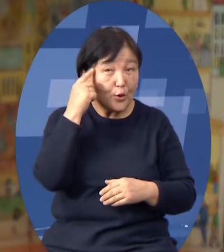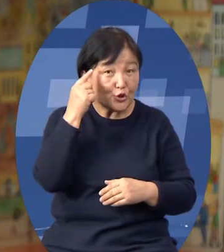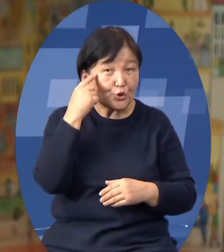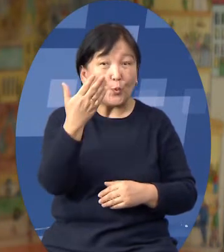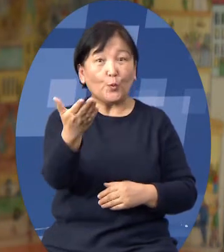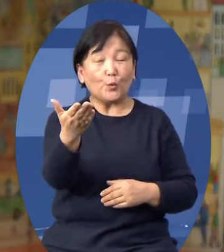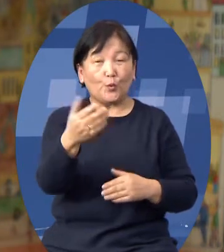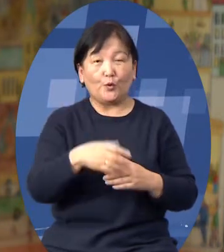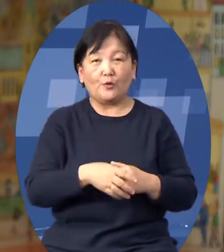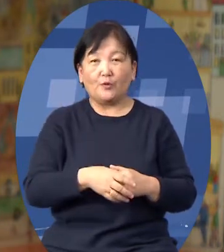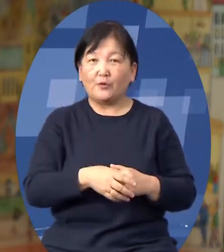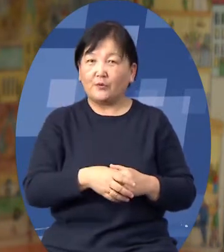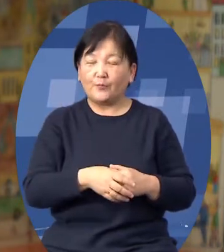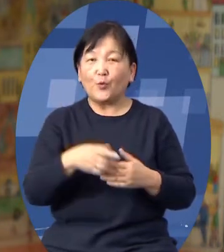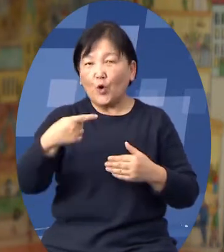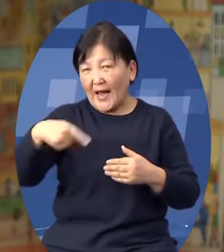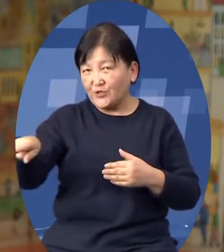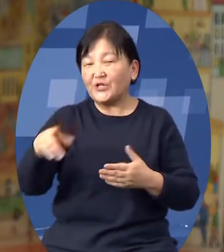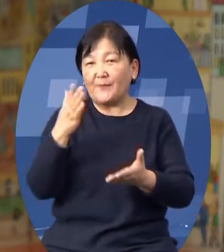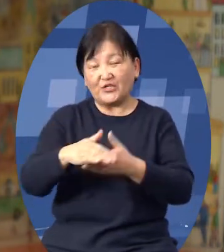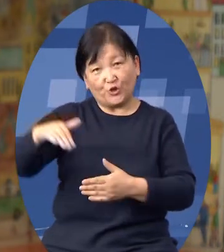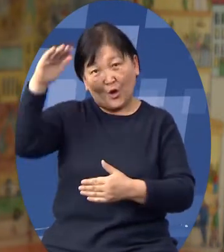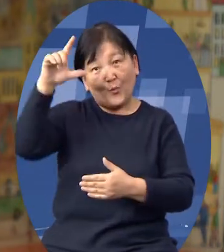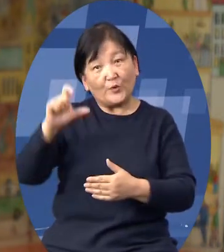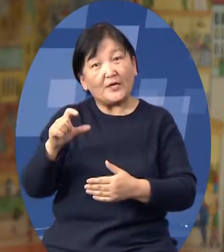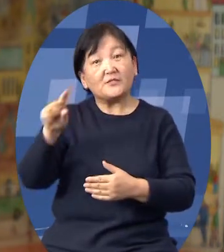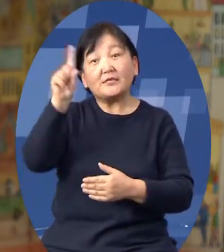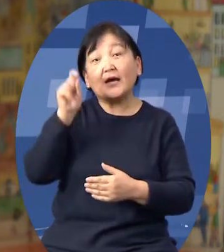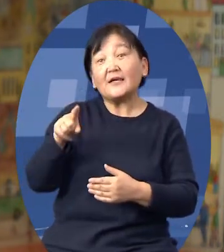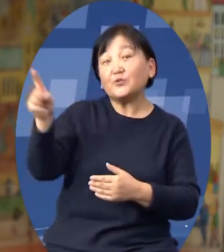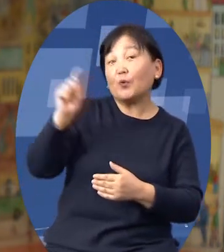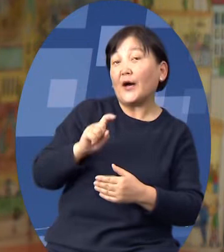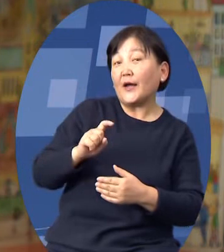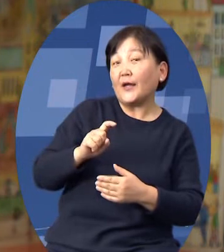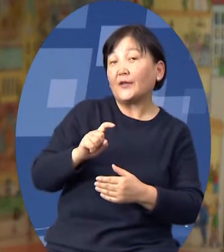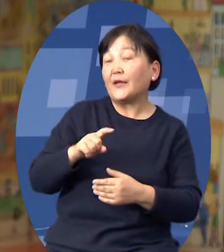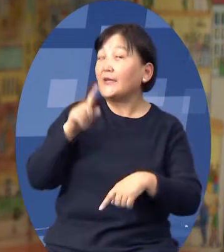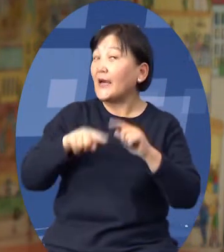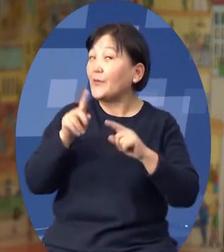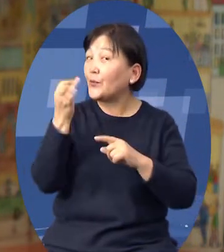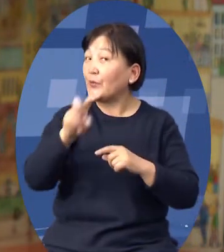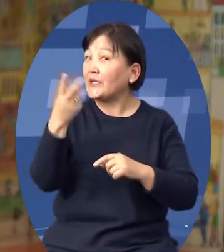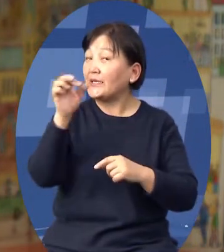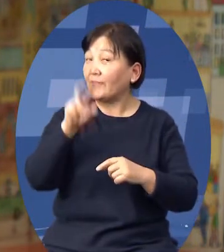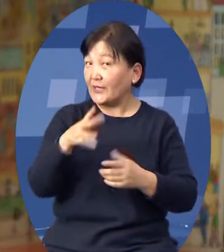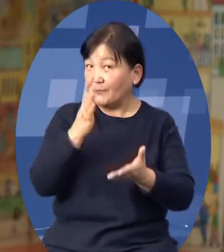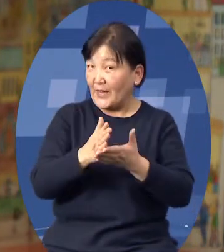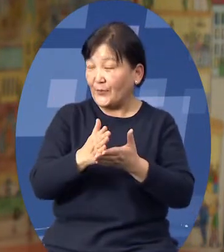Та нар бодож үзсэн үү? Мөн хажуудаагаа том хүнээс асуугаарай. Ямар үйл явдал өрнөс юм